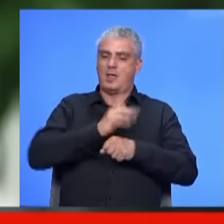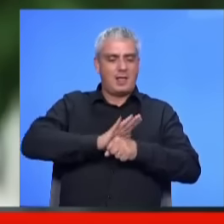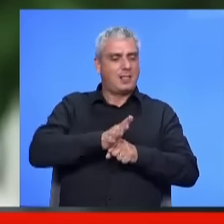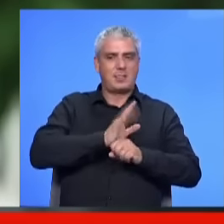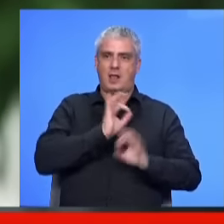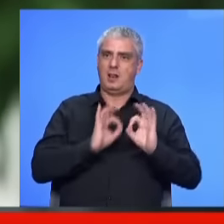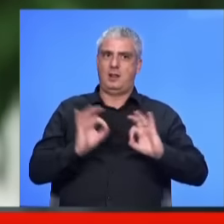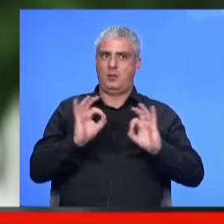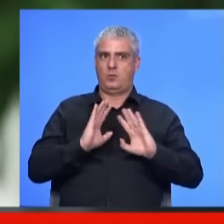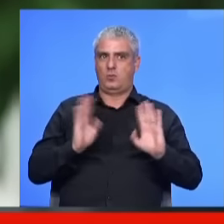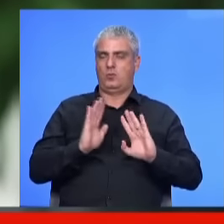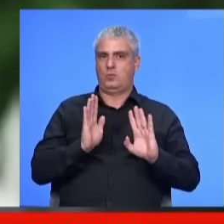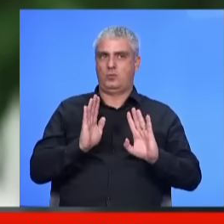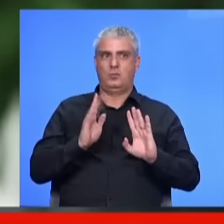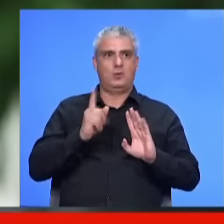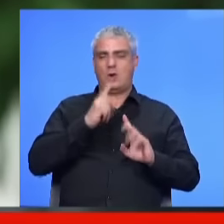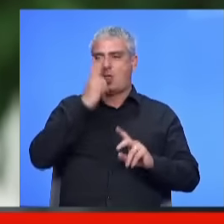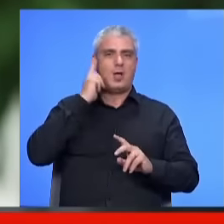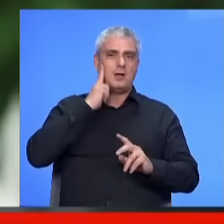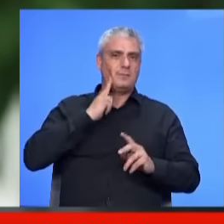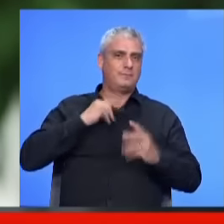בהם, שלא ביזו אותם.